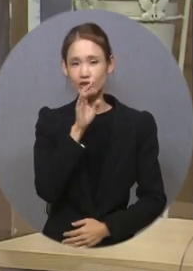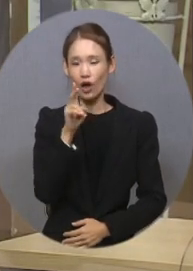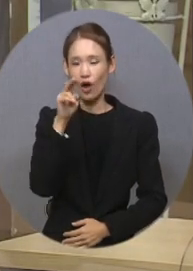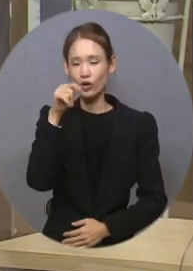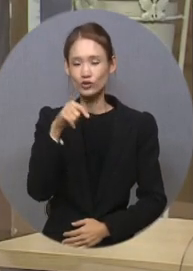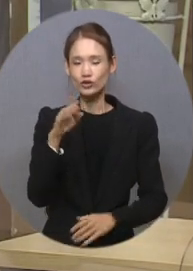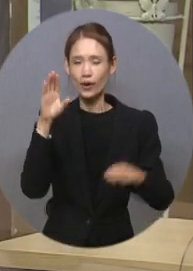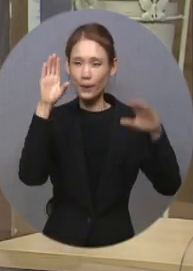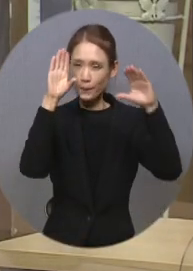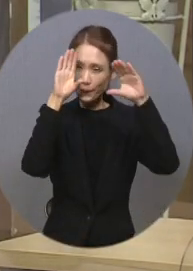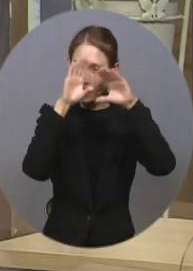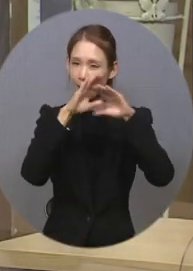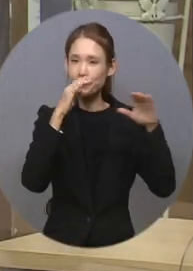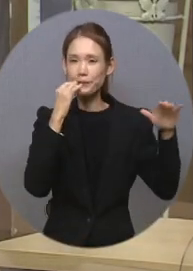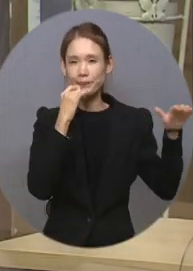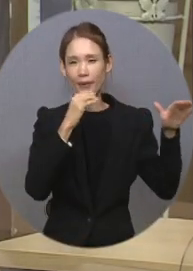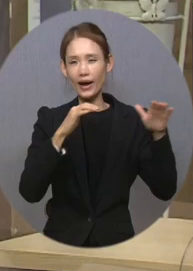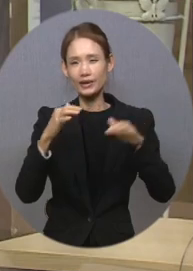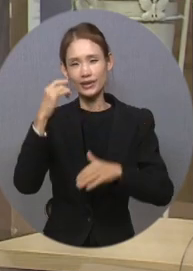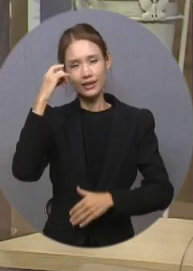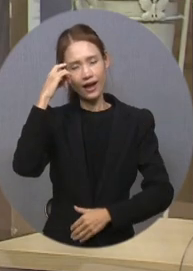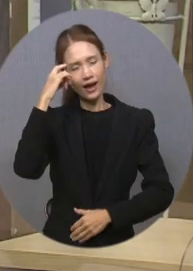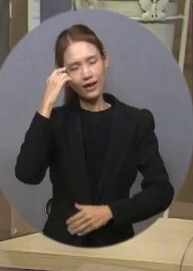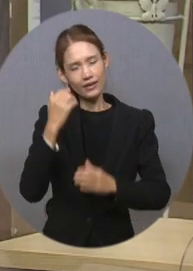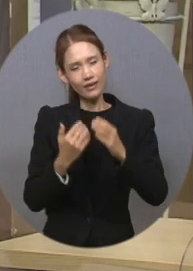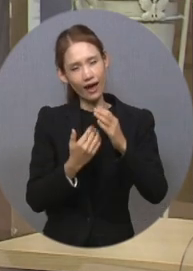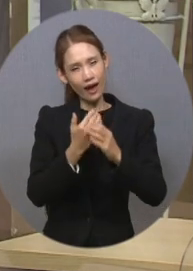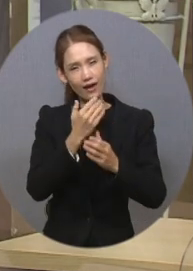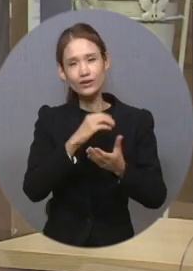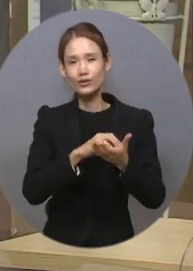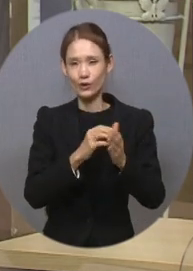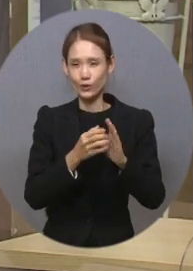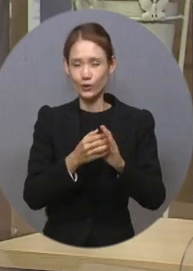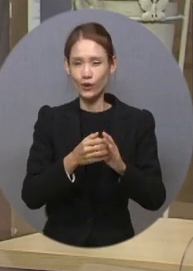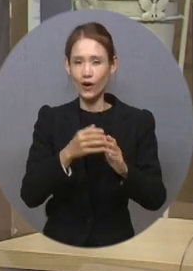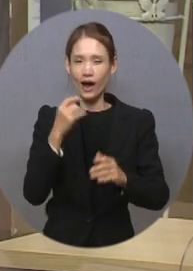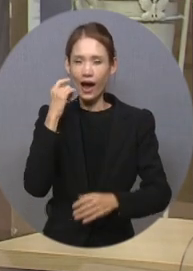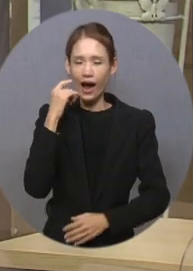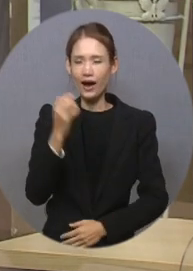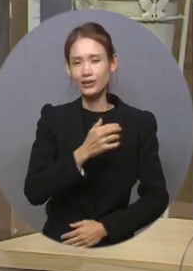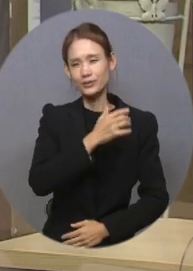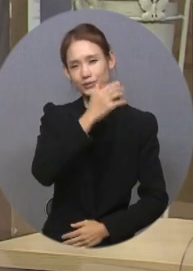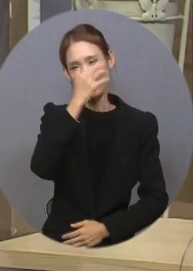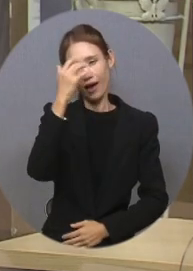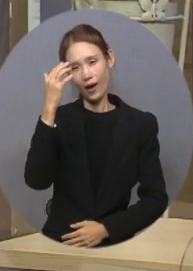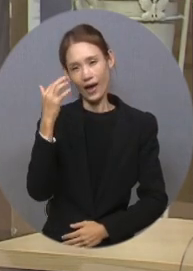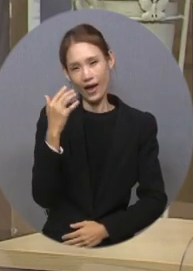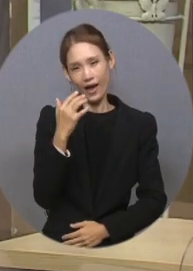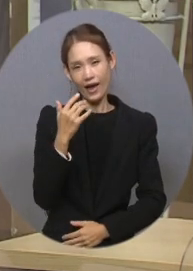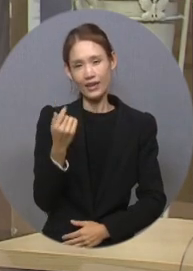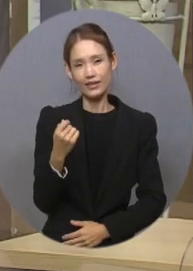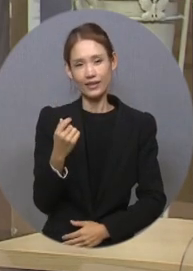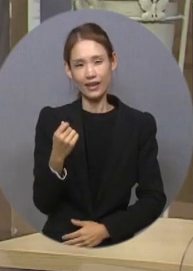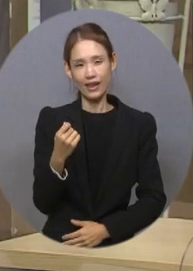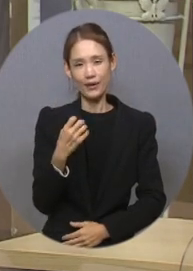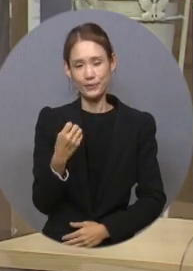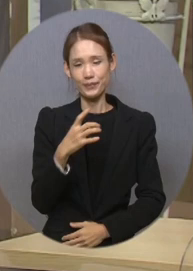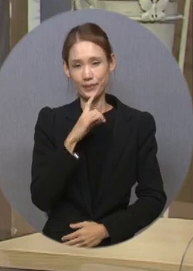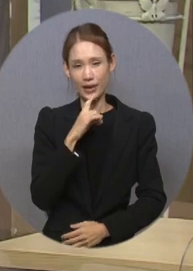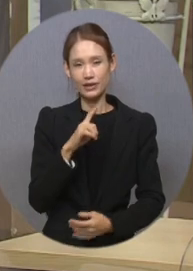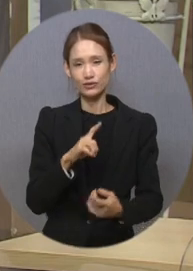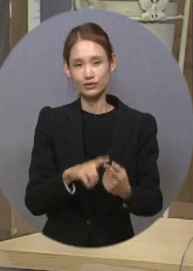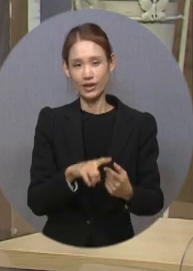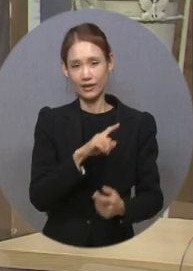노래가 저절로 생각이 날 만큼 굉장히 아름다운 자연 경관을 보유하고 있는 도시더라고요. 지금 말씀해 주신 것처럼 이제 여수시에서는